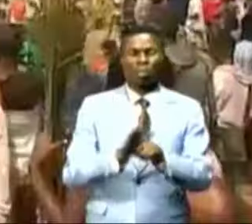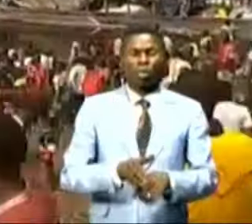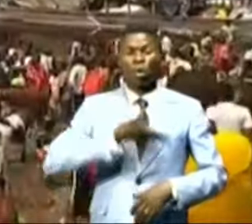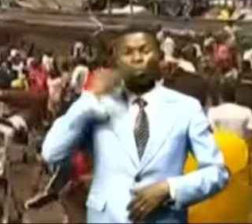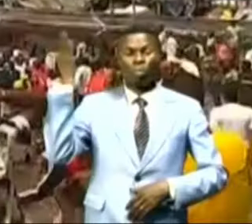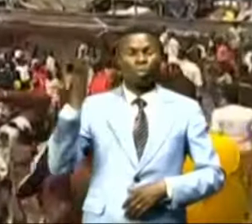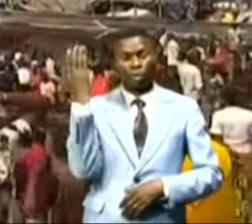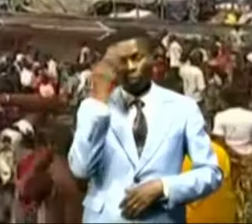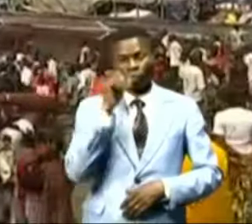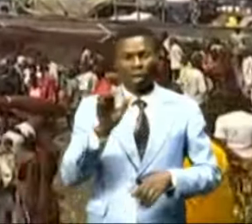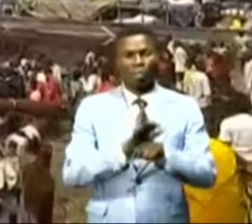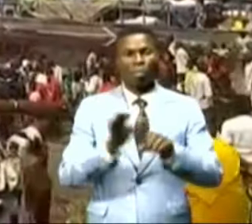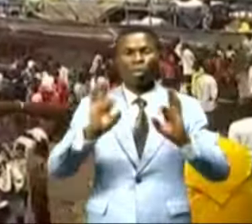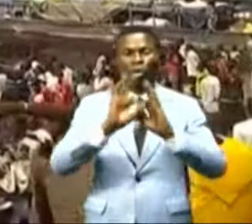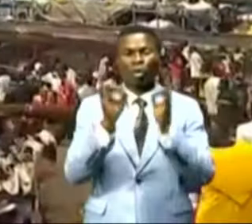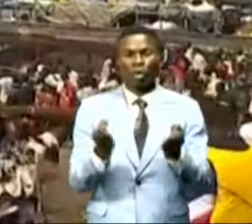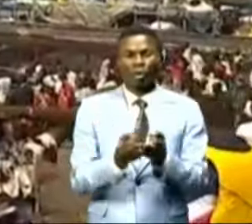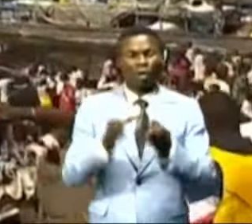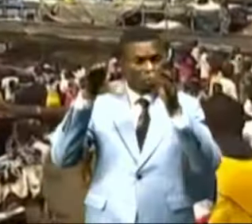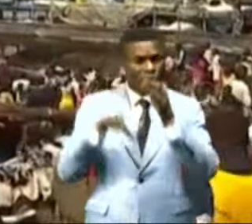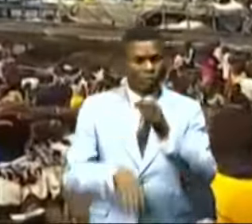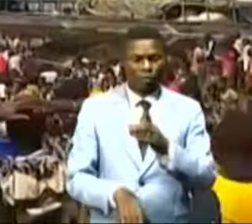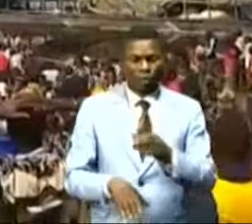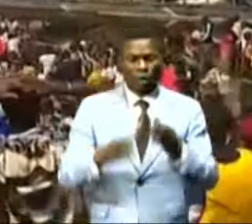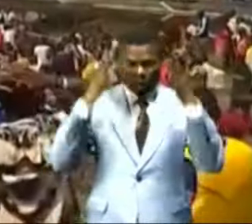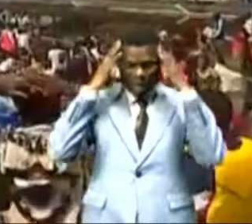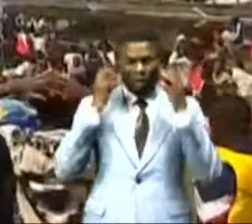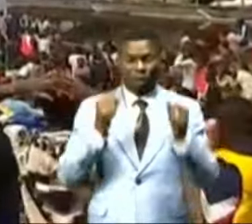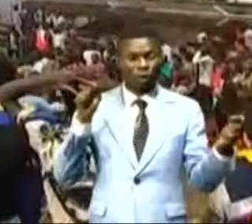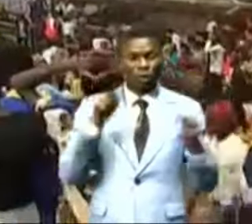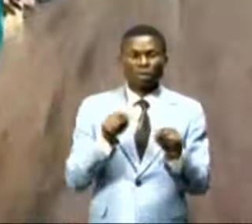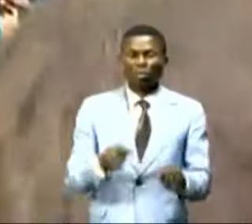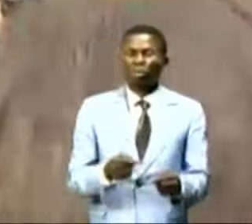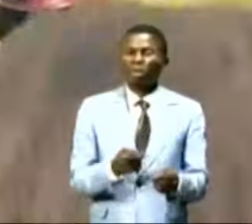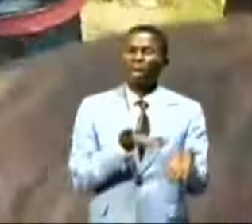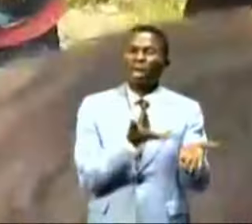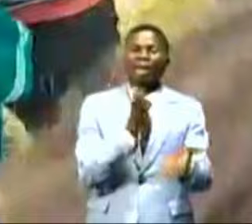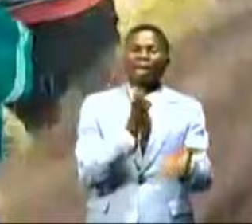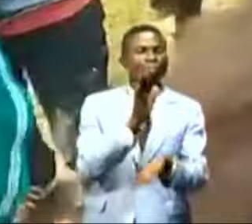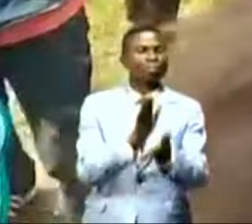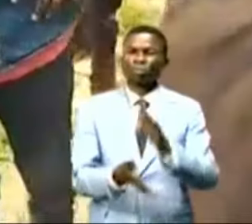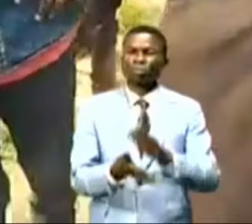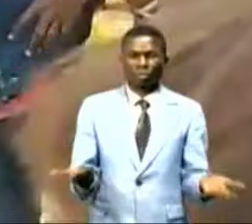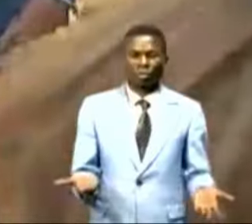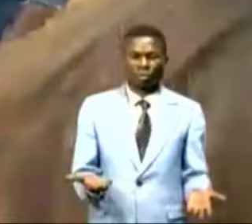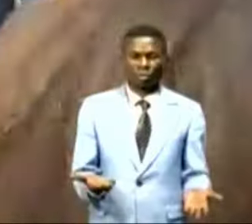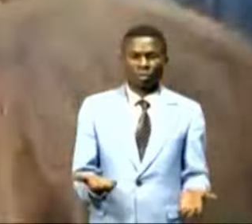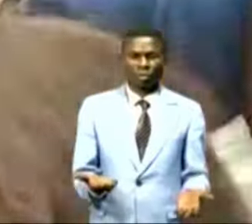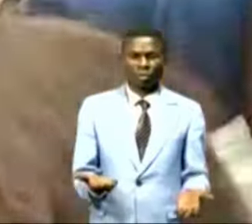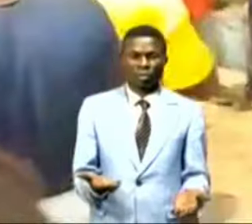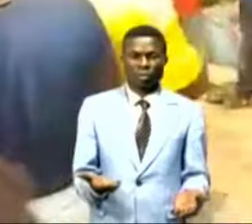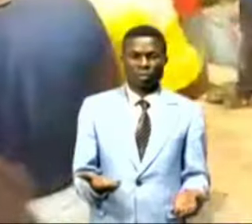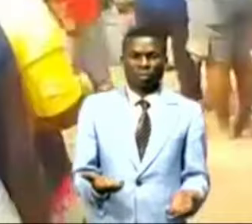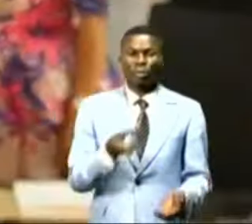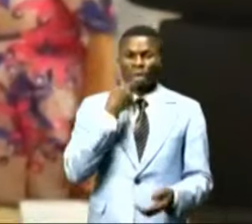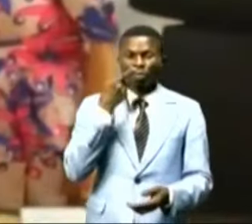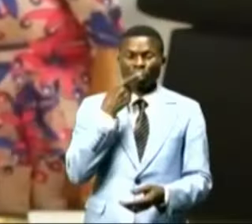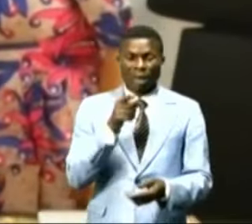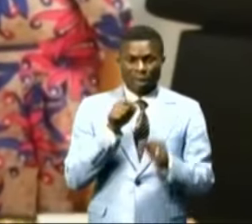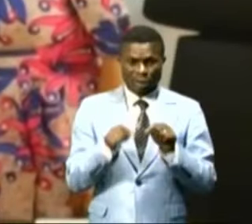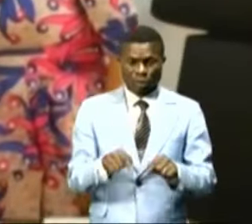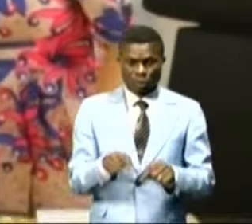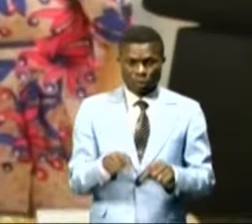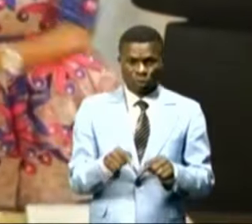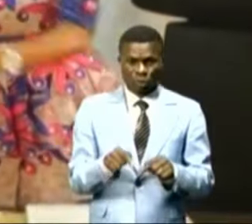plusieurs familles sinistrées et en détresse, jusque-là sans aucune assistance, étaient au cœur des échanges